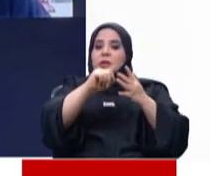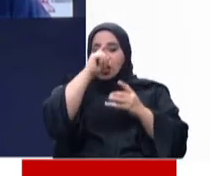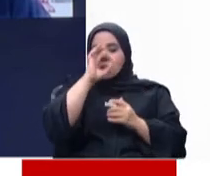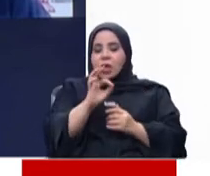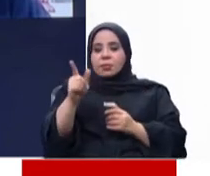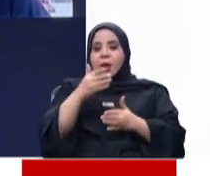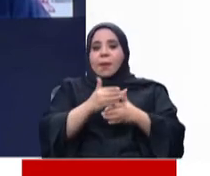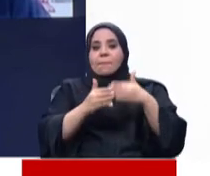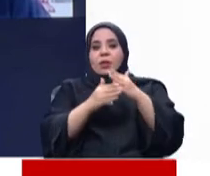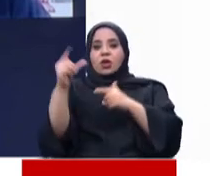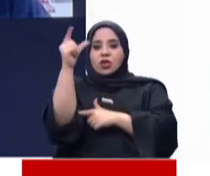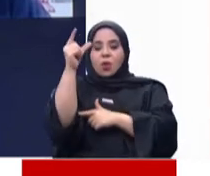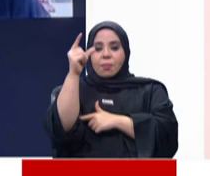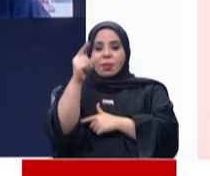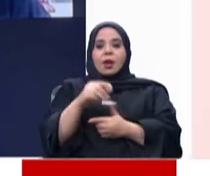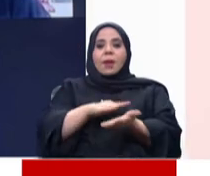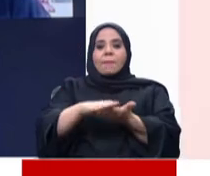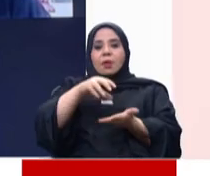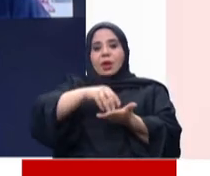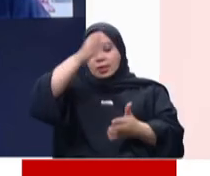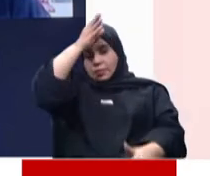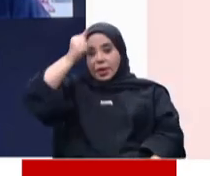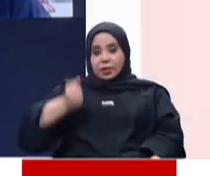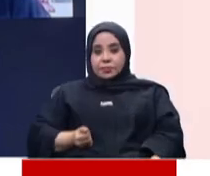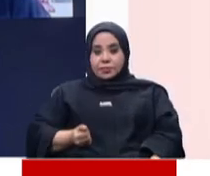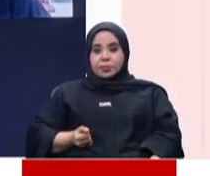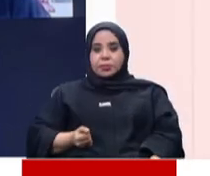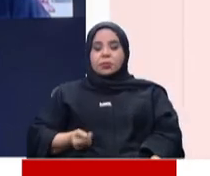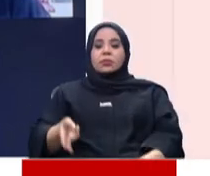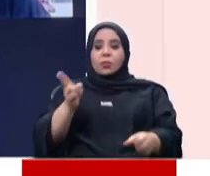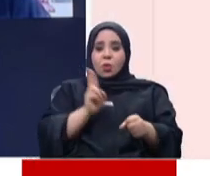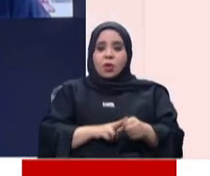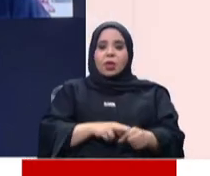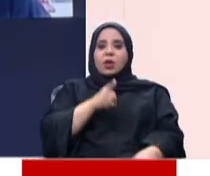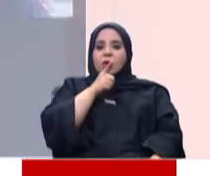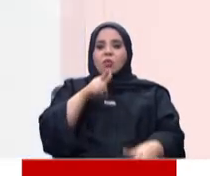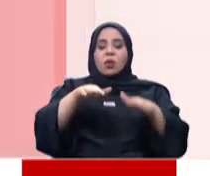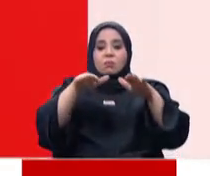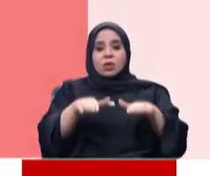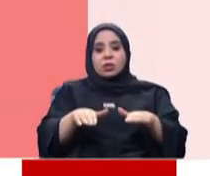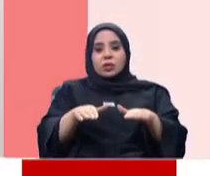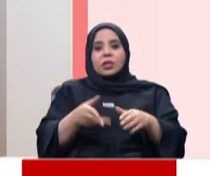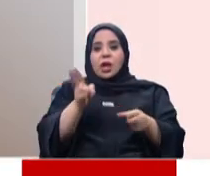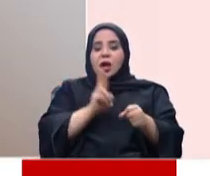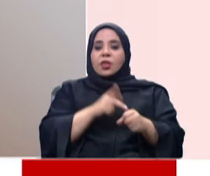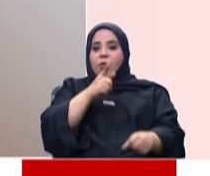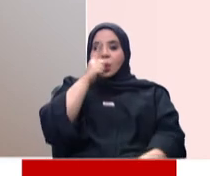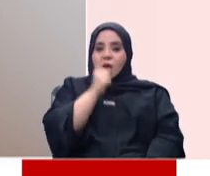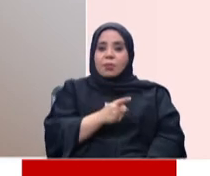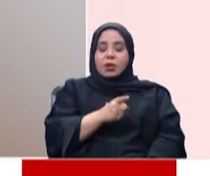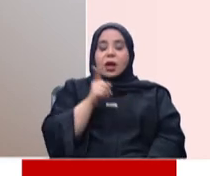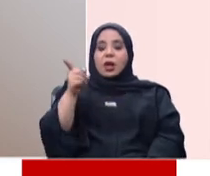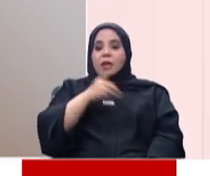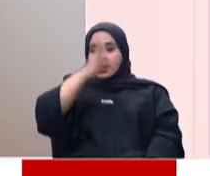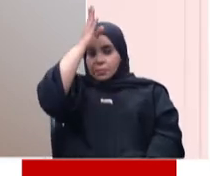اللازمة لبناء الجوامع والمساجد في مملكة البحرين. وجه المجلس في هذا الصدد وفي ضوء التوجيهات السامية من